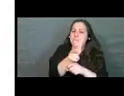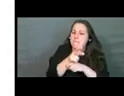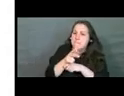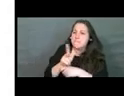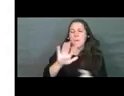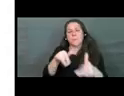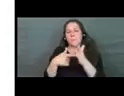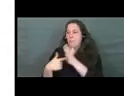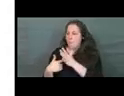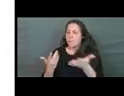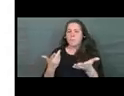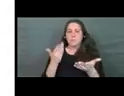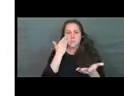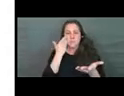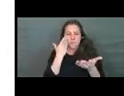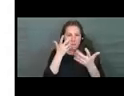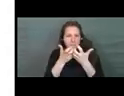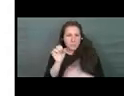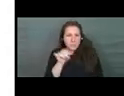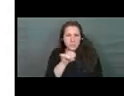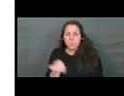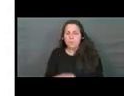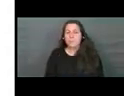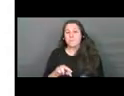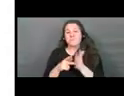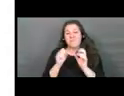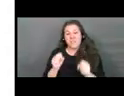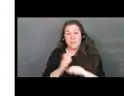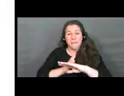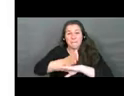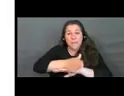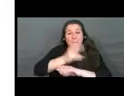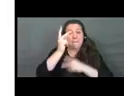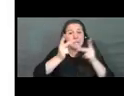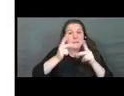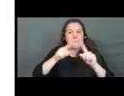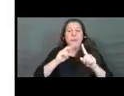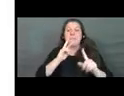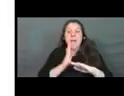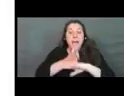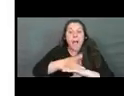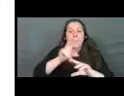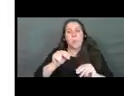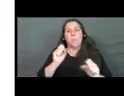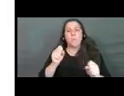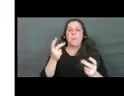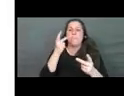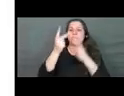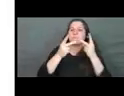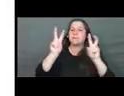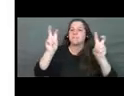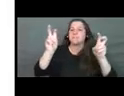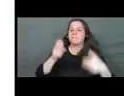d'employés ou de consultants. Donc, on peut visiter l'entreprise sans se déplacer. On accompagne les gens lors des entrevues, bien sûr, c'est en